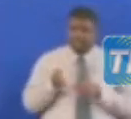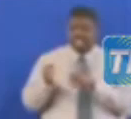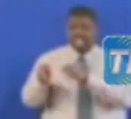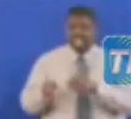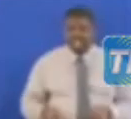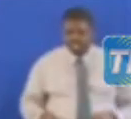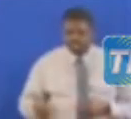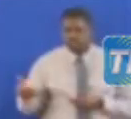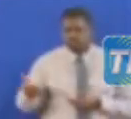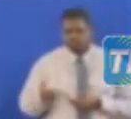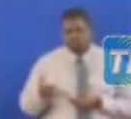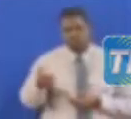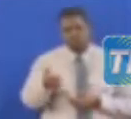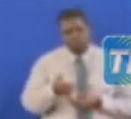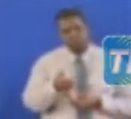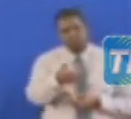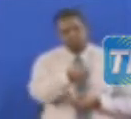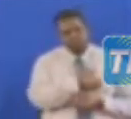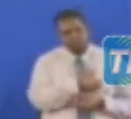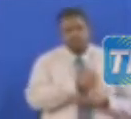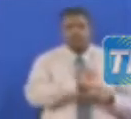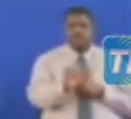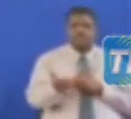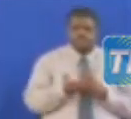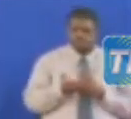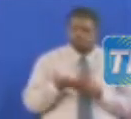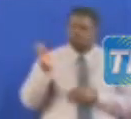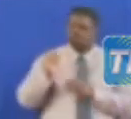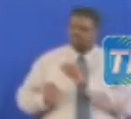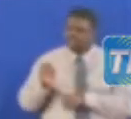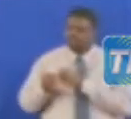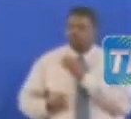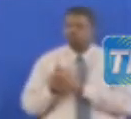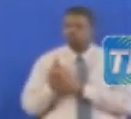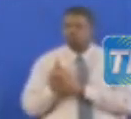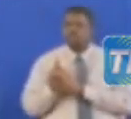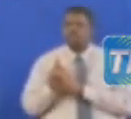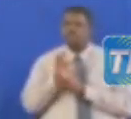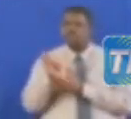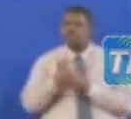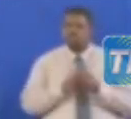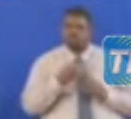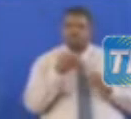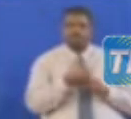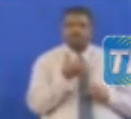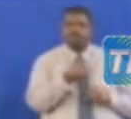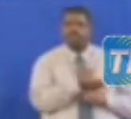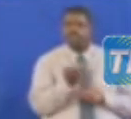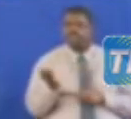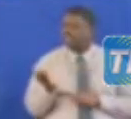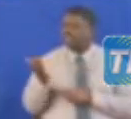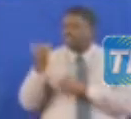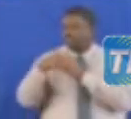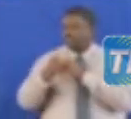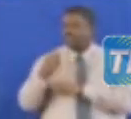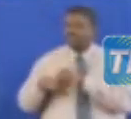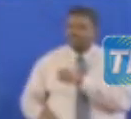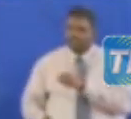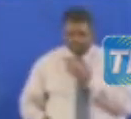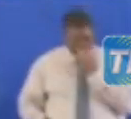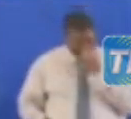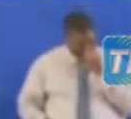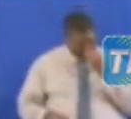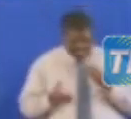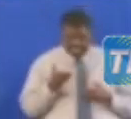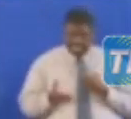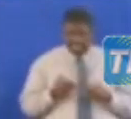tutakusanya marejesho ya mikopo, makusanyo na michango kutoka katika halmashauri na mapato mengine ya ndani, ambapo kiasi